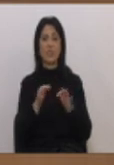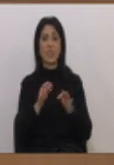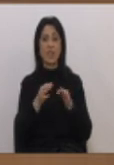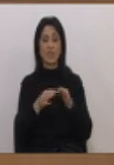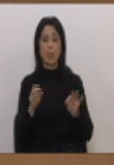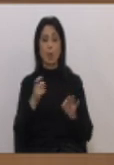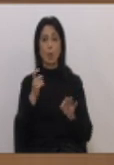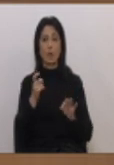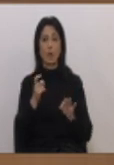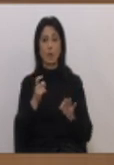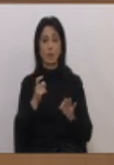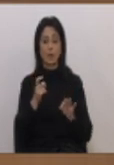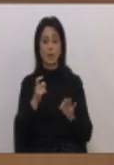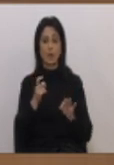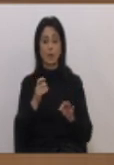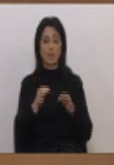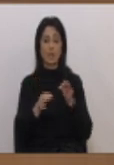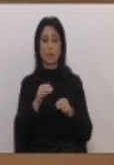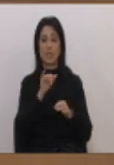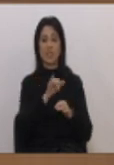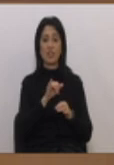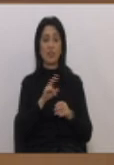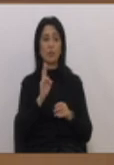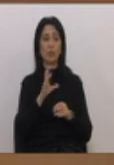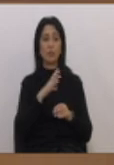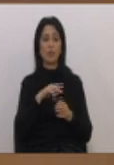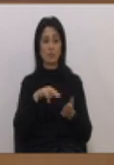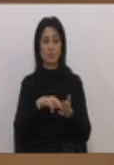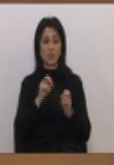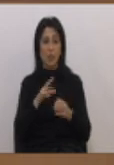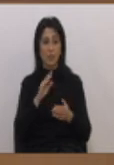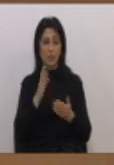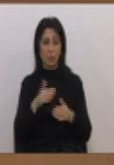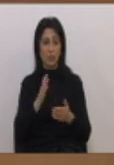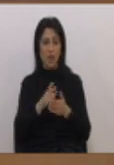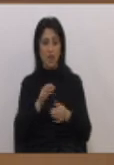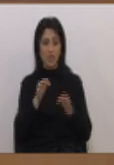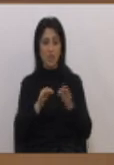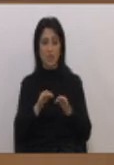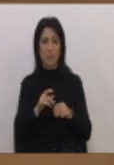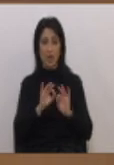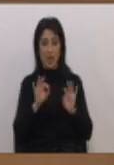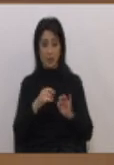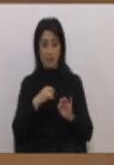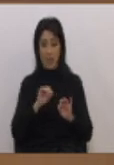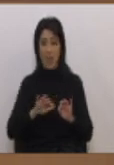mă uc ideul obadam, da, mă uc ideul marțajul obat, cu un da, gane dresa, să fris cu ești, da, să vor trece izgând, să dea bine, rămân cu un da, să vor trece cu